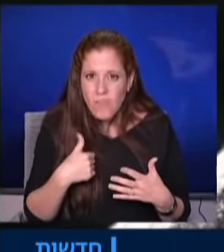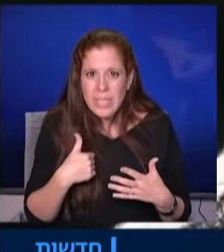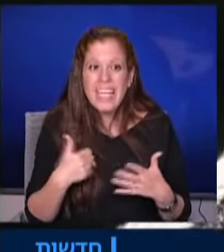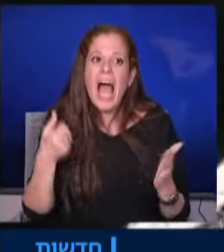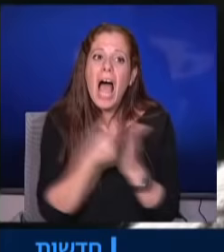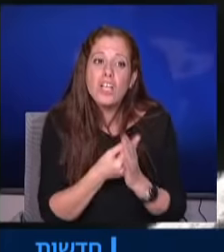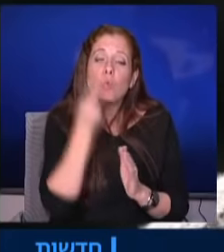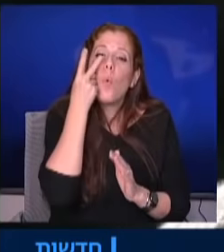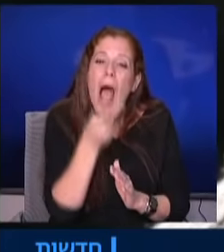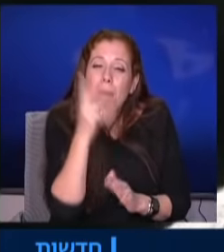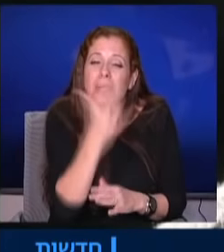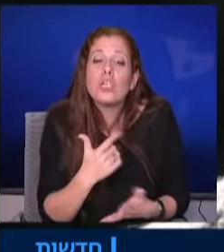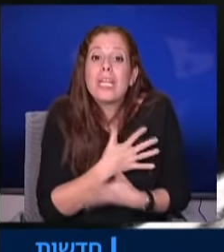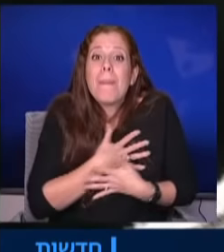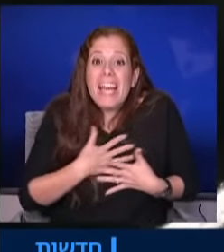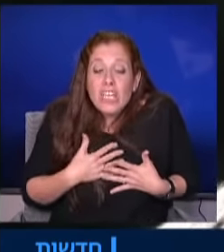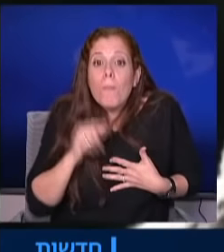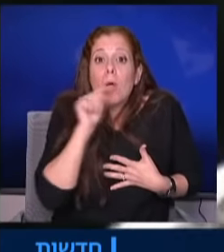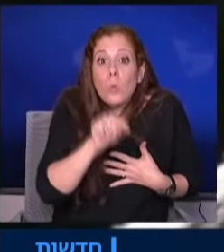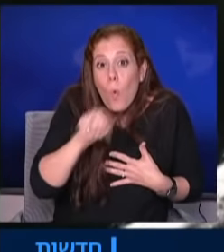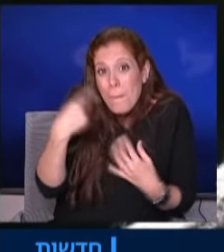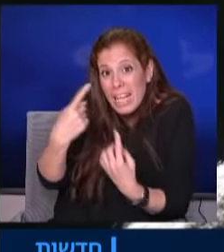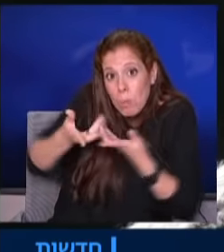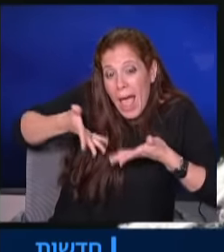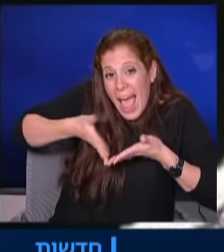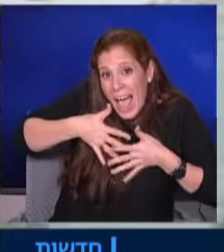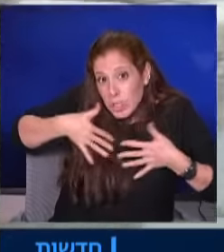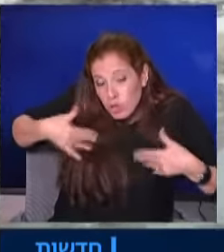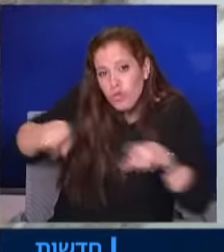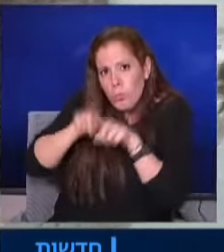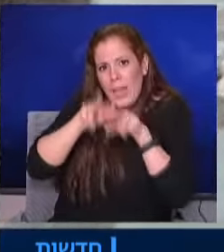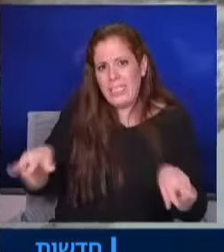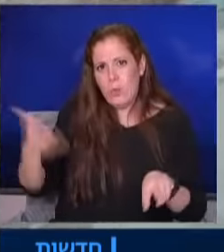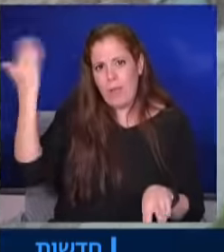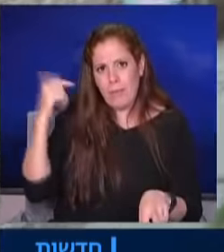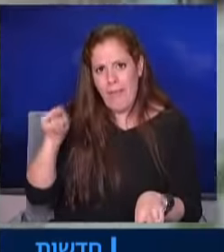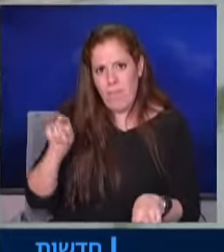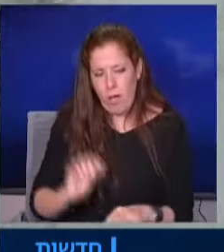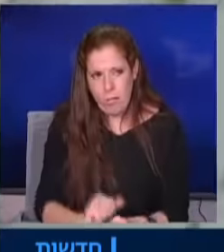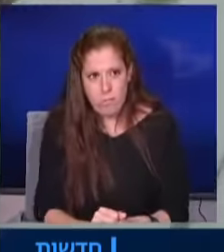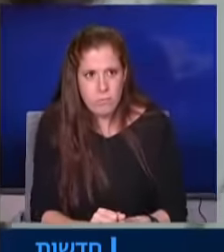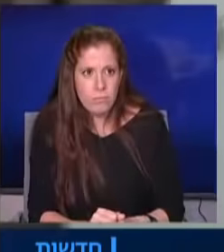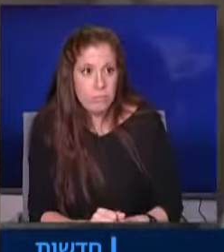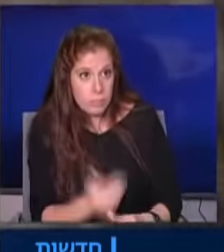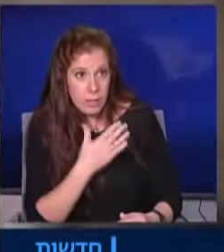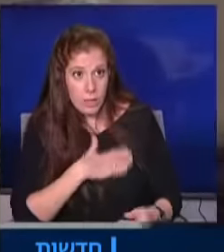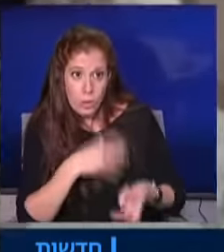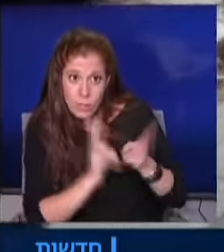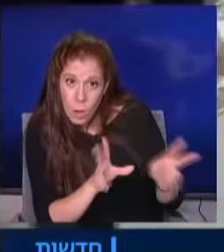במסך שאני מרגיש את מה שהוא הרגיש באותה סיטואציה פעם, בעבר. צ'אלי! בואי, אתה רוצה לרוץ אחד